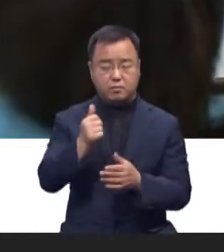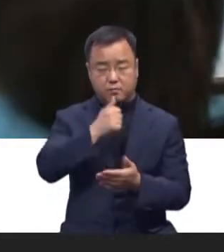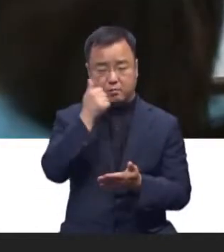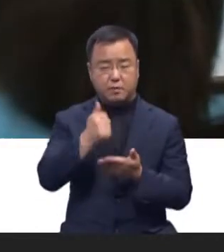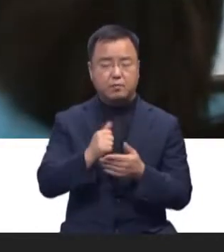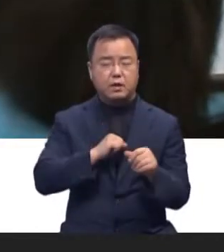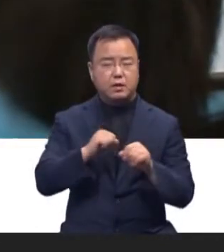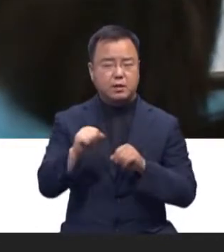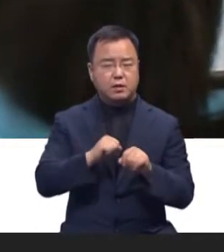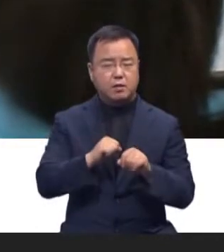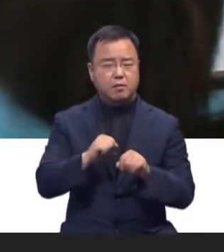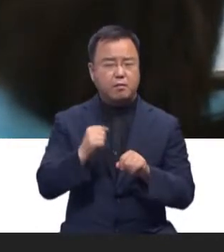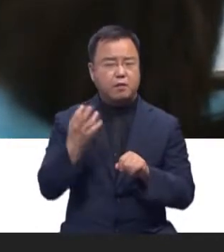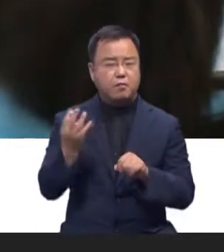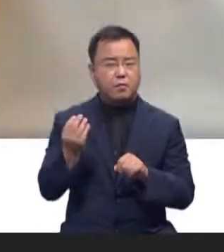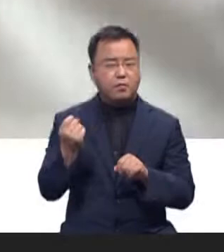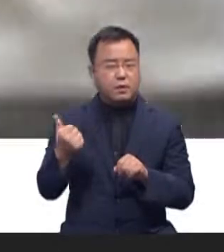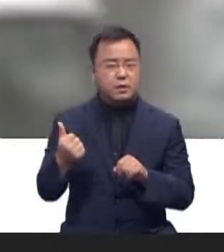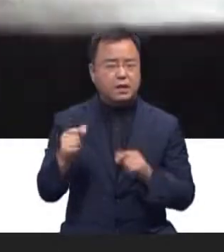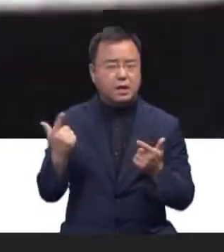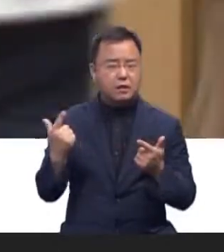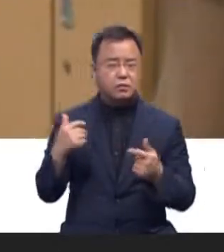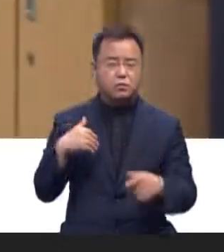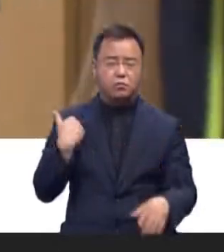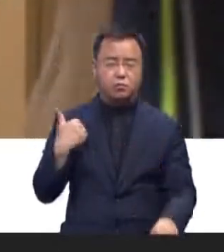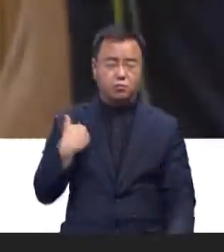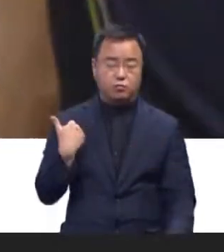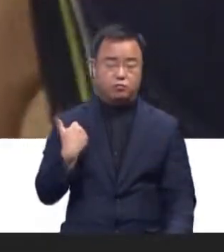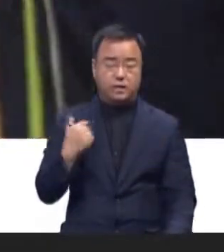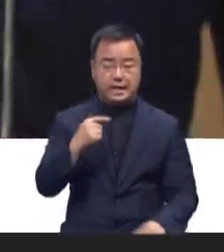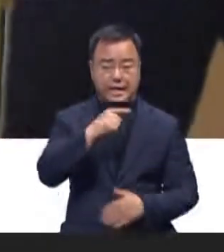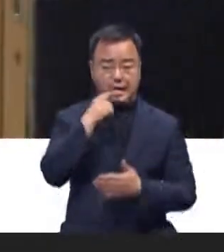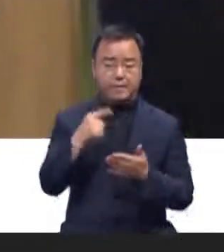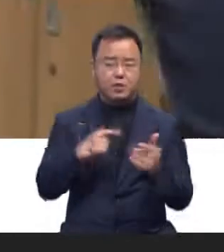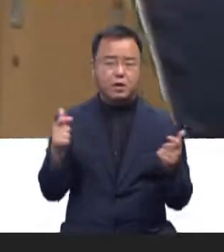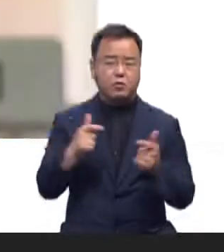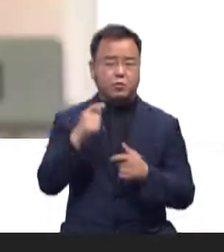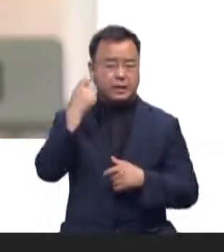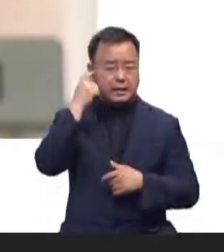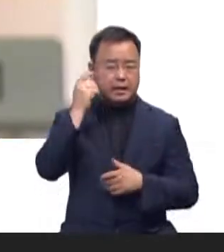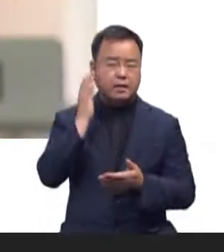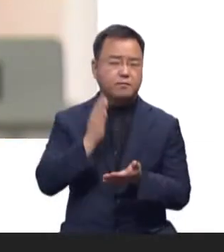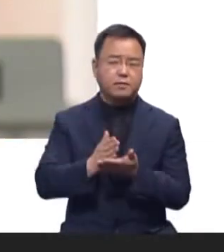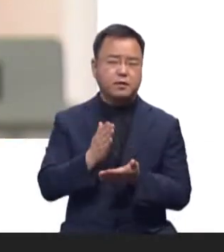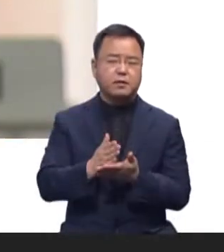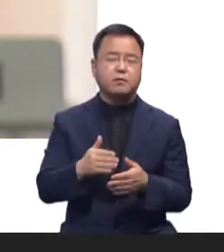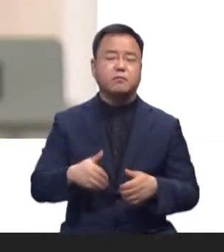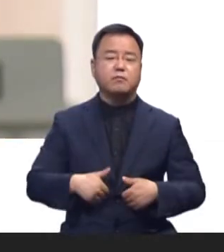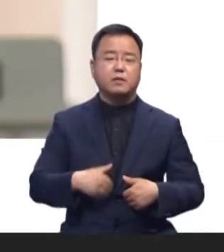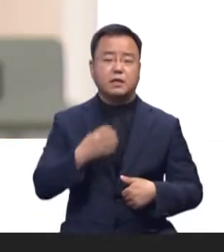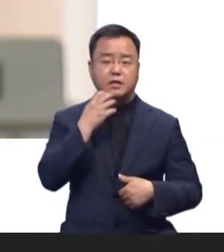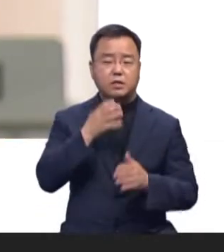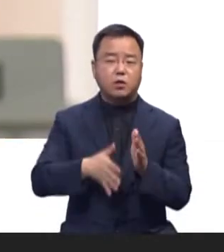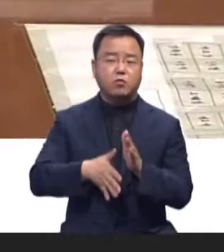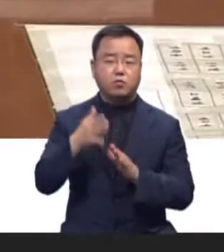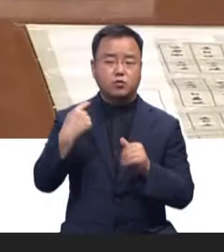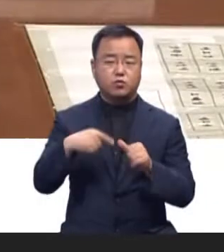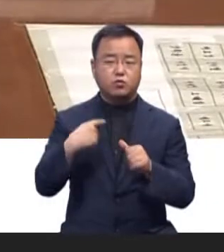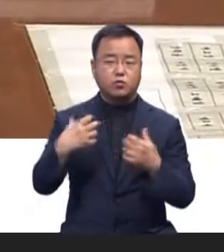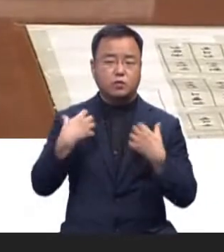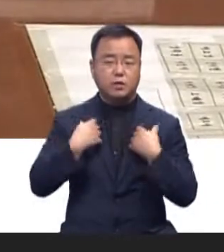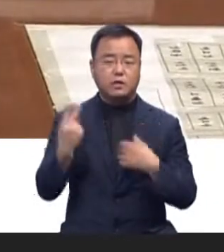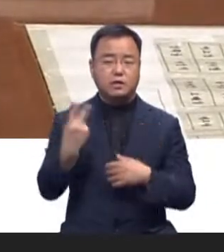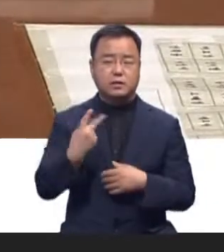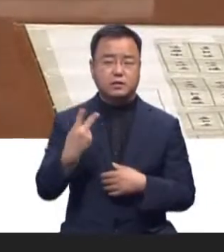교사가 소수인지 아닌지조차 사실 알수 없는 겁니다. 피해를 축소해서 상상하지 말아야 하고요. 네. 서울시 교육청만 해도